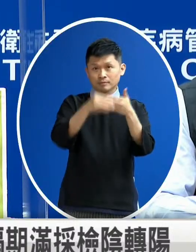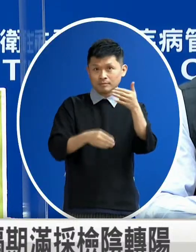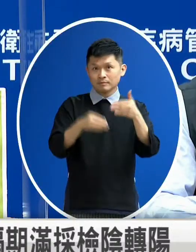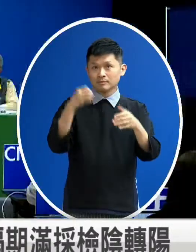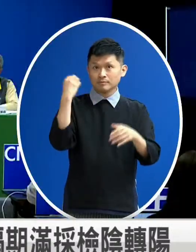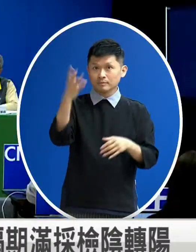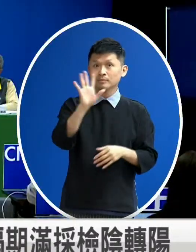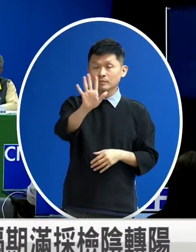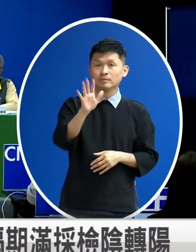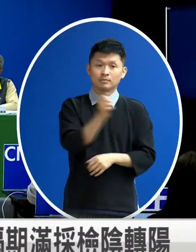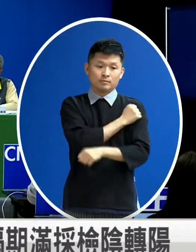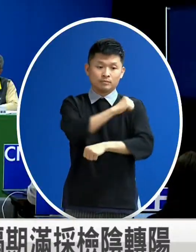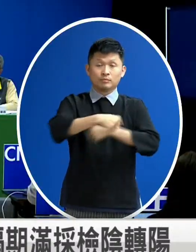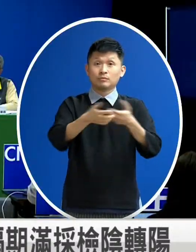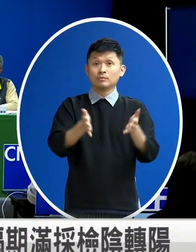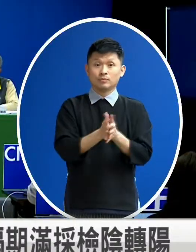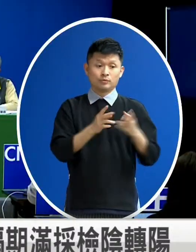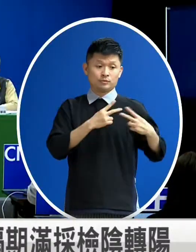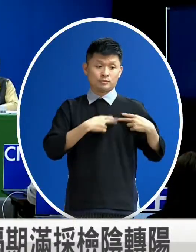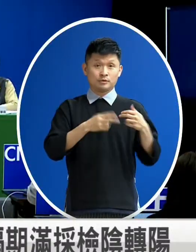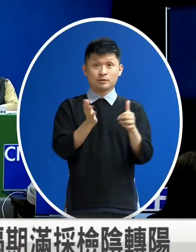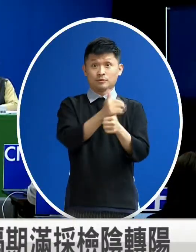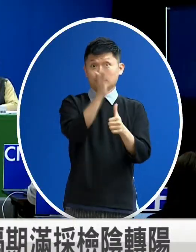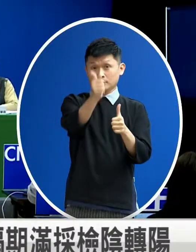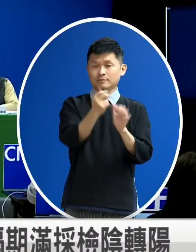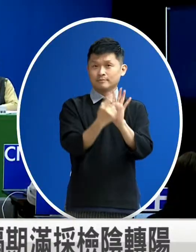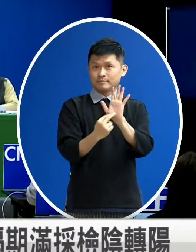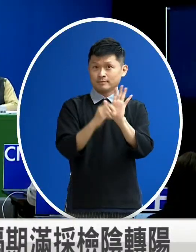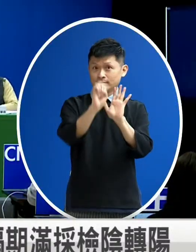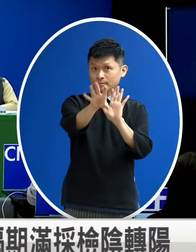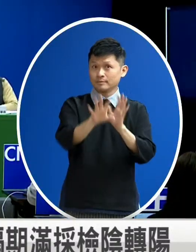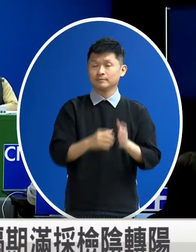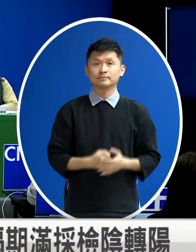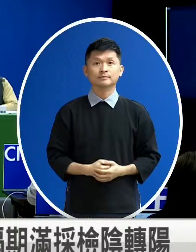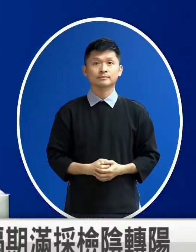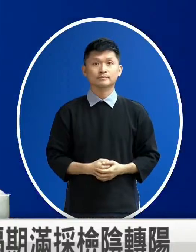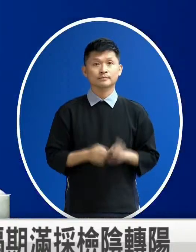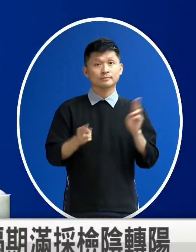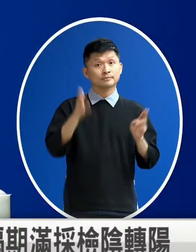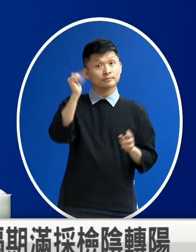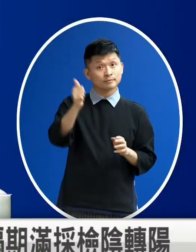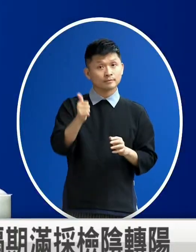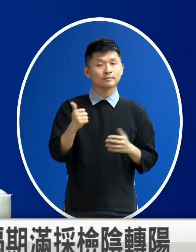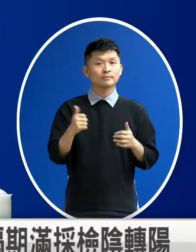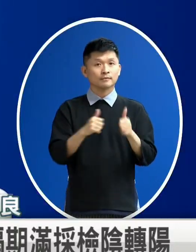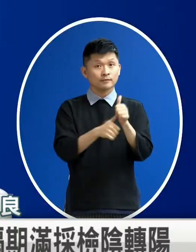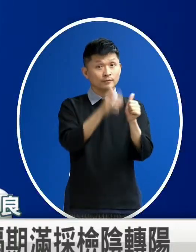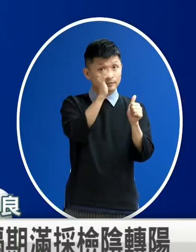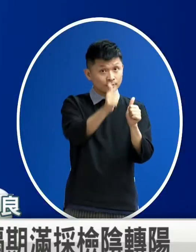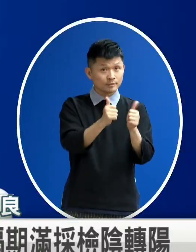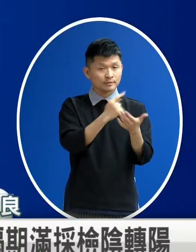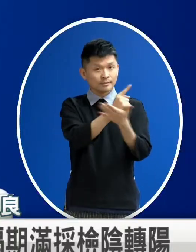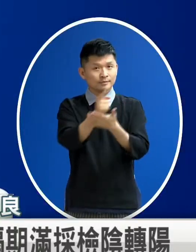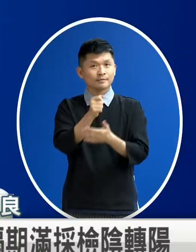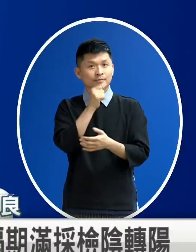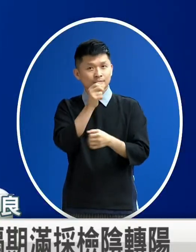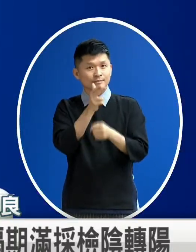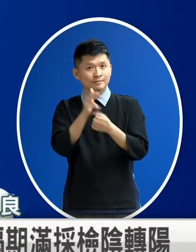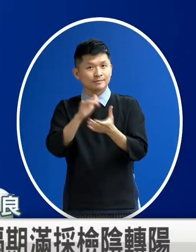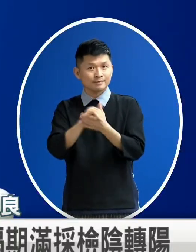们是不是请劳动部的蔡署长跟大家做说明。 指挥官、副指挥官还有各位媒体朋